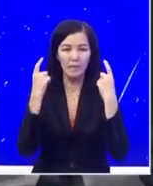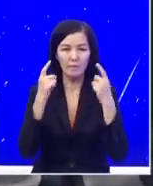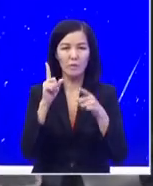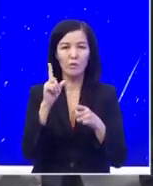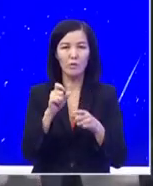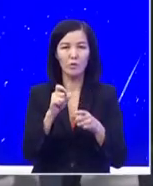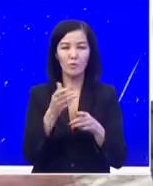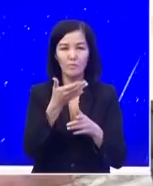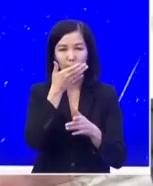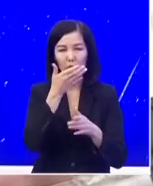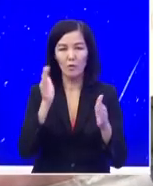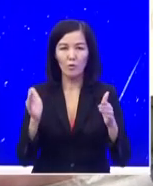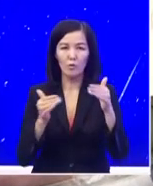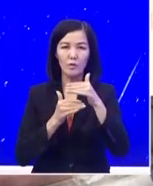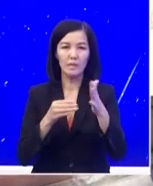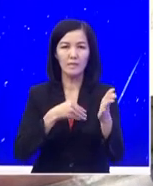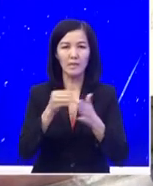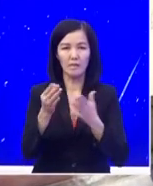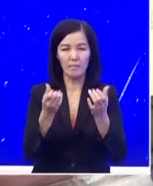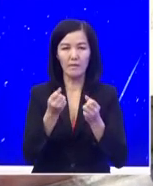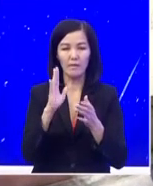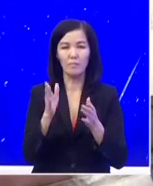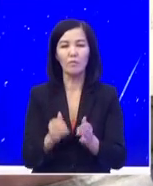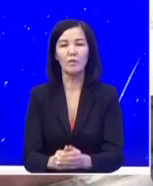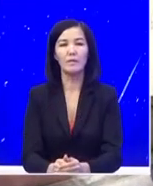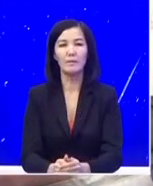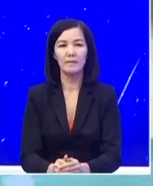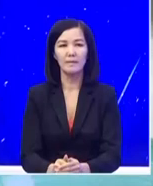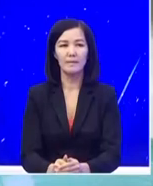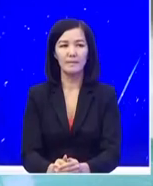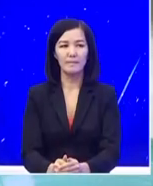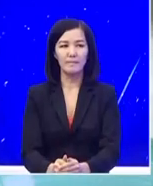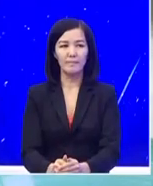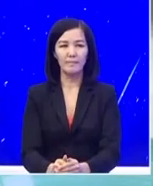100-ге жуық тыныс алу құрылғысы сатып алынады.